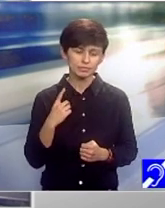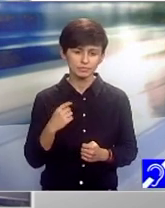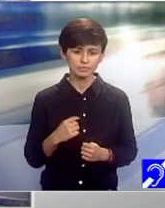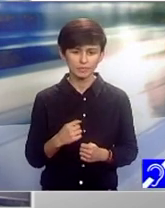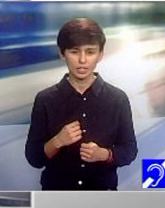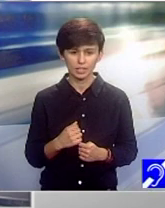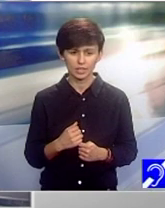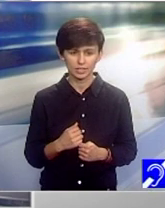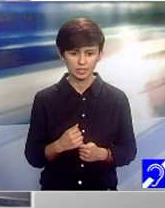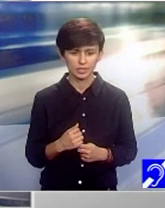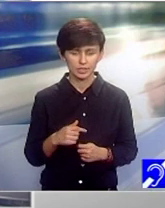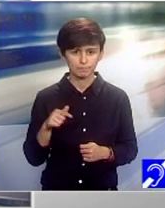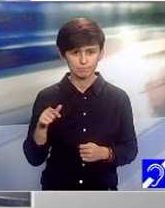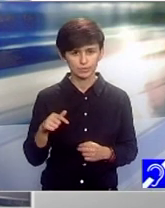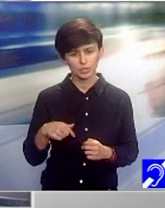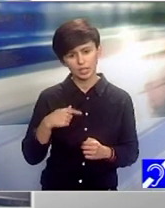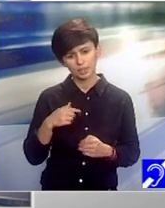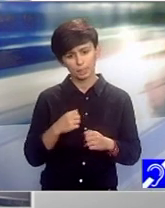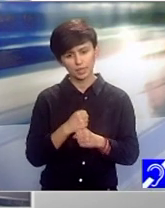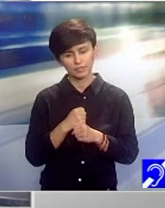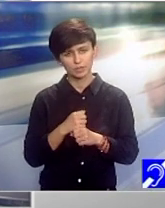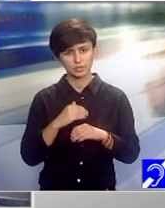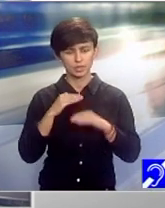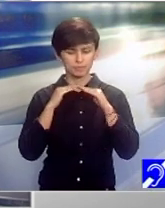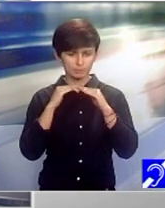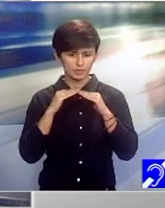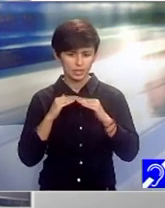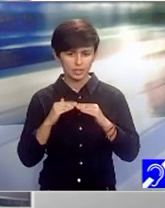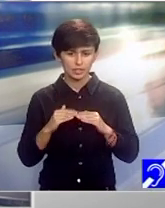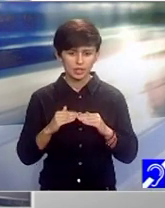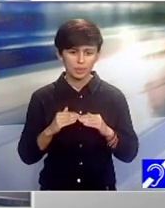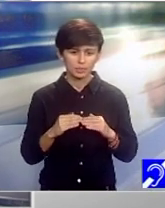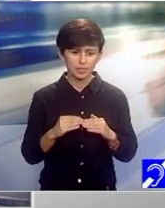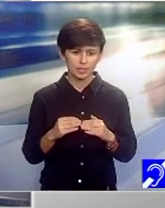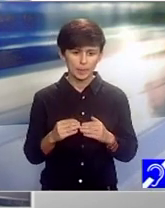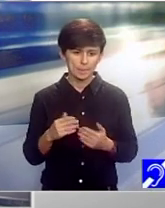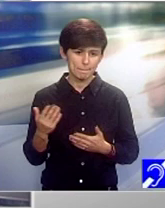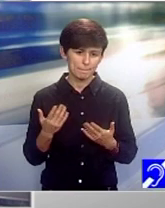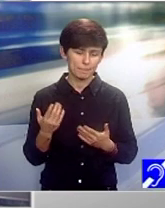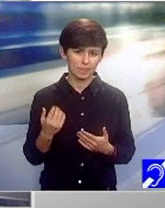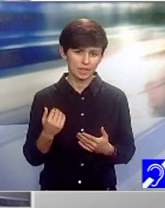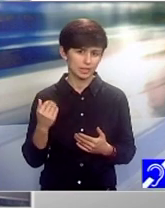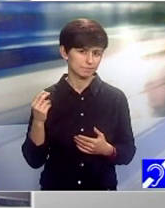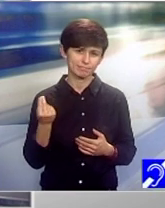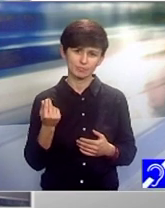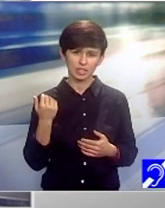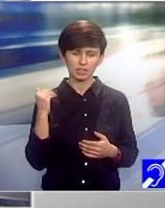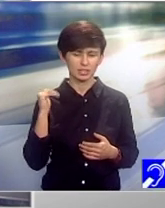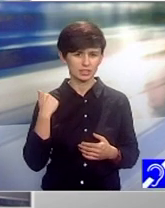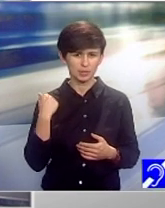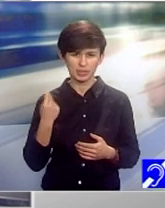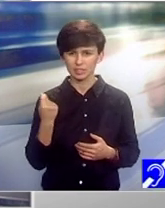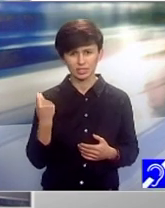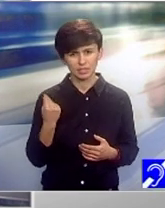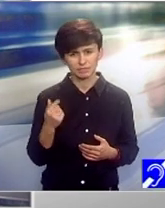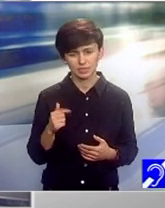urmat acele etape despre care se vorbește în literatură? Da. De ce mie, de ce eu? Da, da, da. Deci la mine pot spun că au